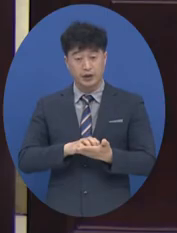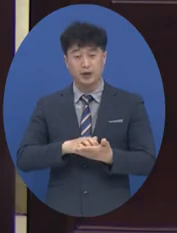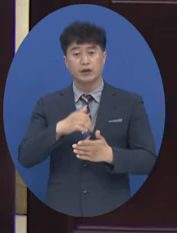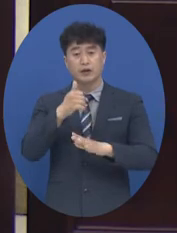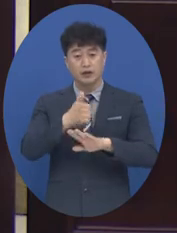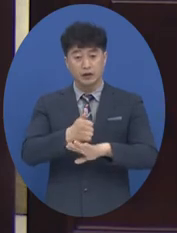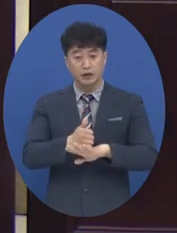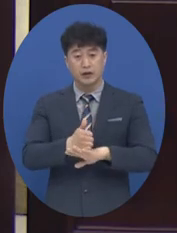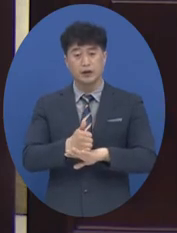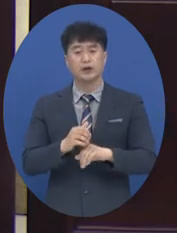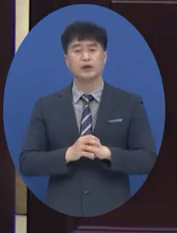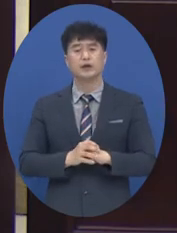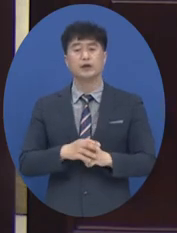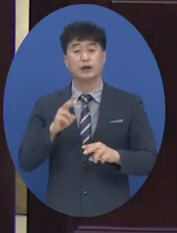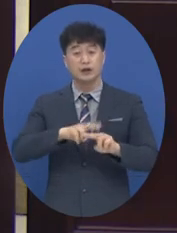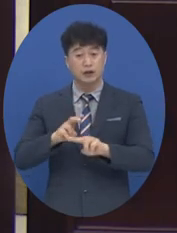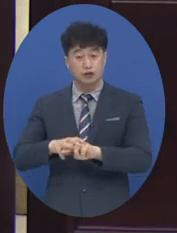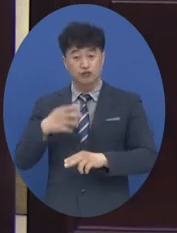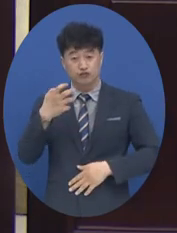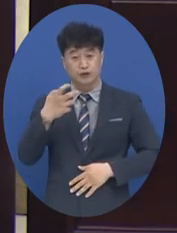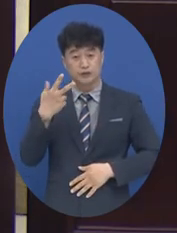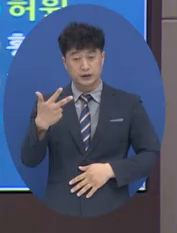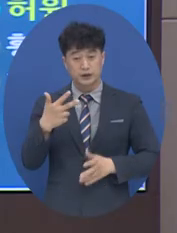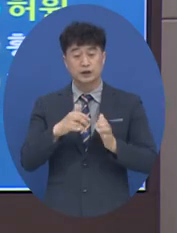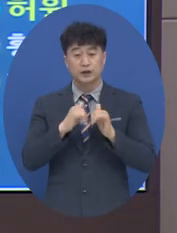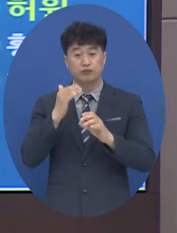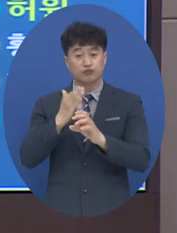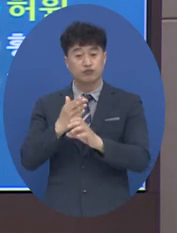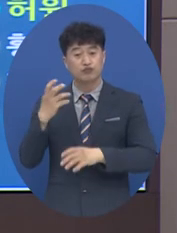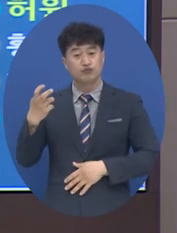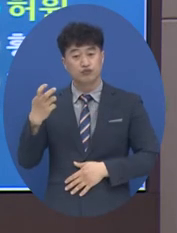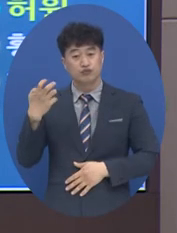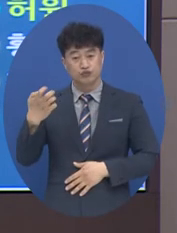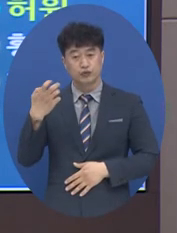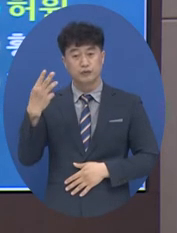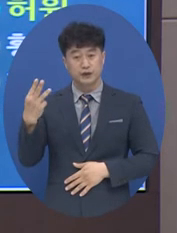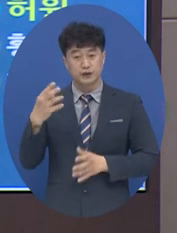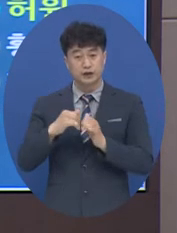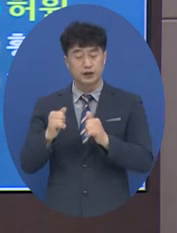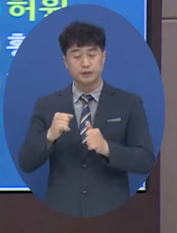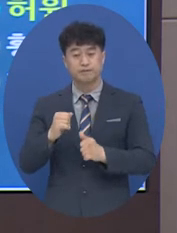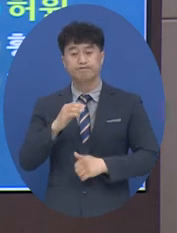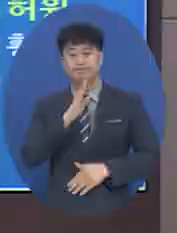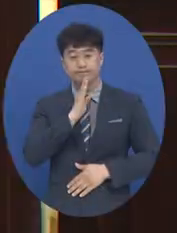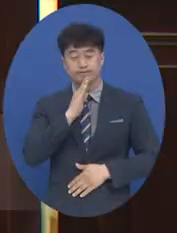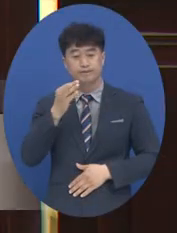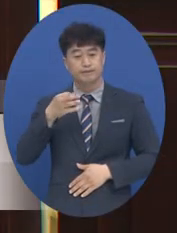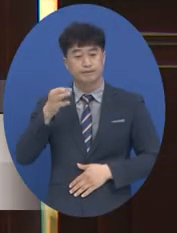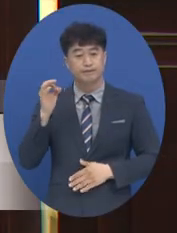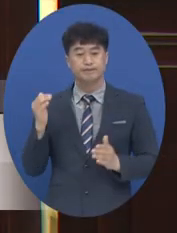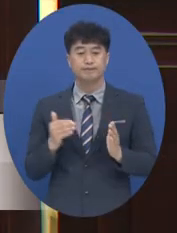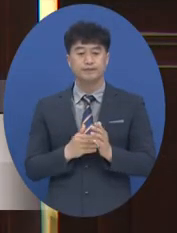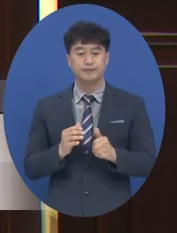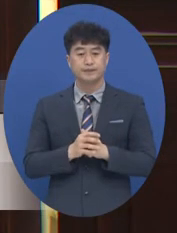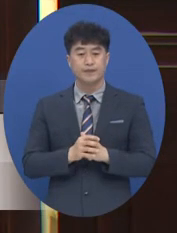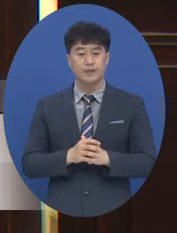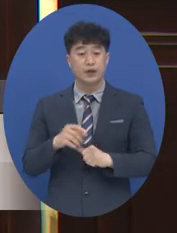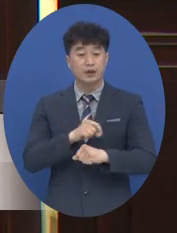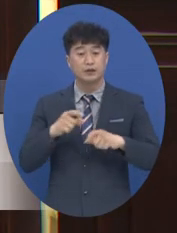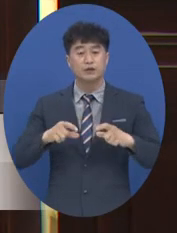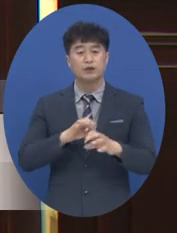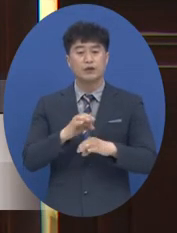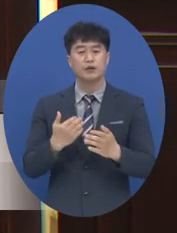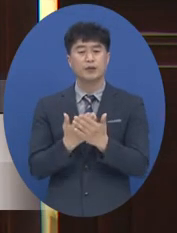결산 승인권은 재석의원 97명 중 93명이 찬성해 처리됐습니다. 특히 지역경제 활성화